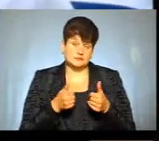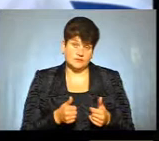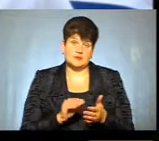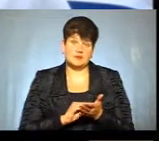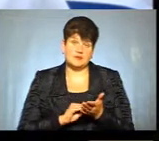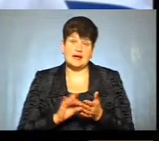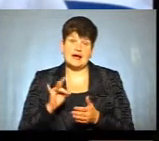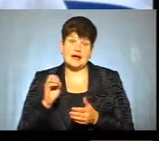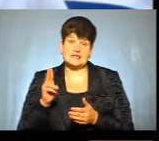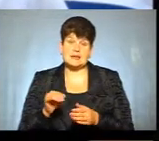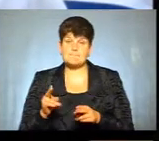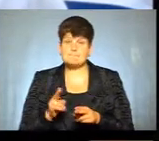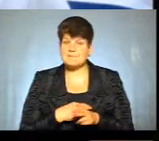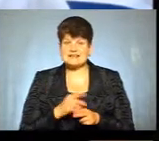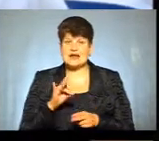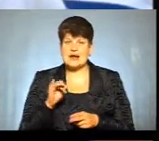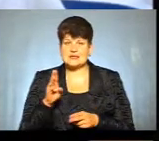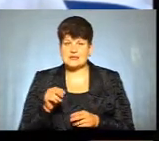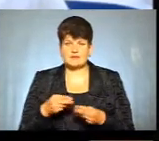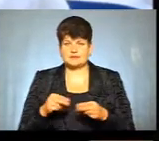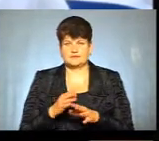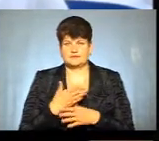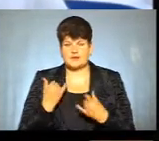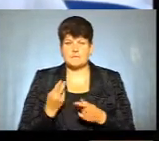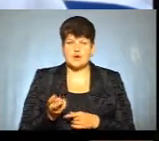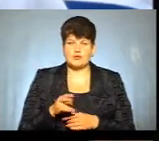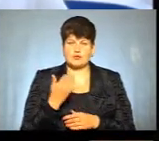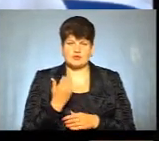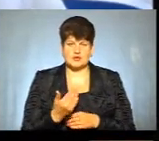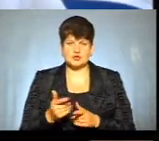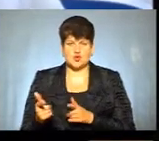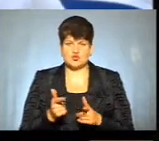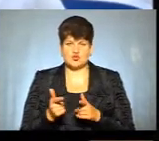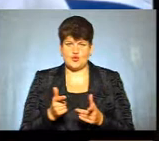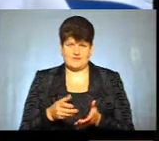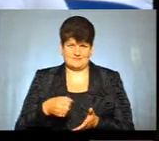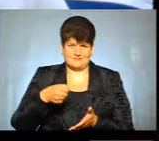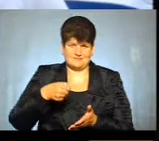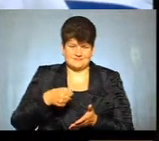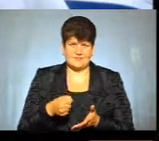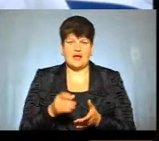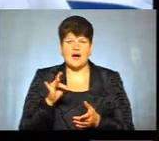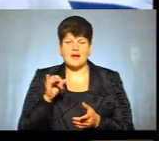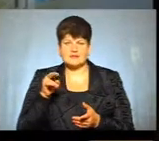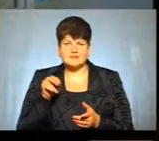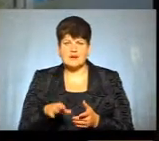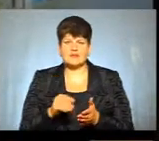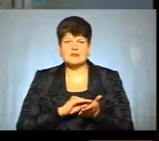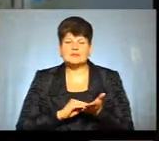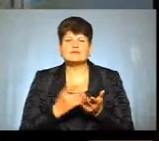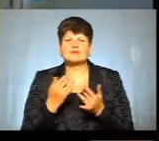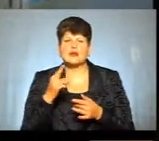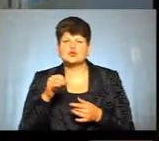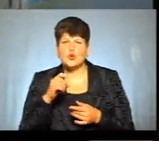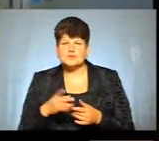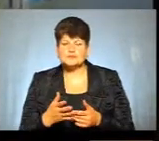Без рецепту ми не відпустимо. І тоді приходять до нас готовим контейнером із рецептом, і там вказано кількість доз. Нині в